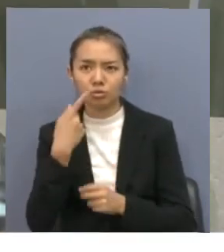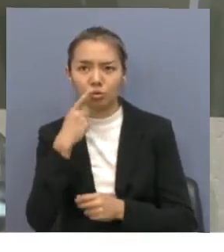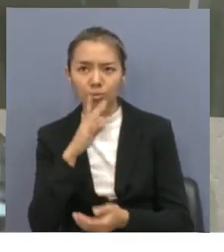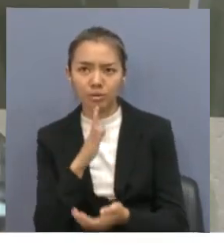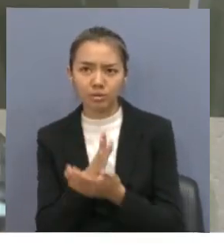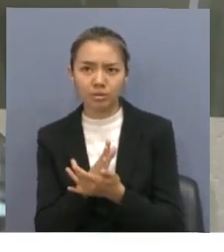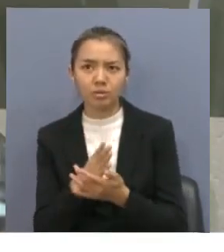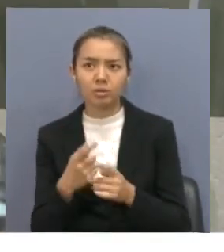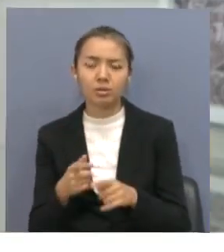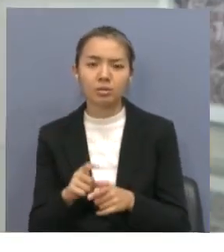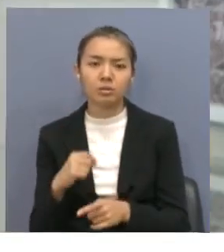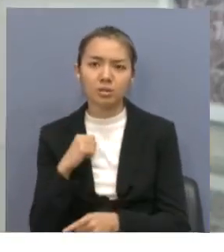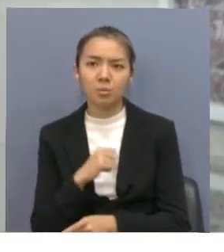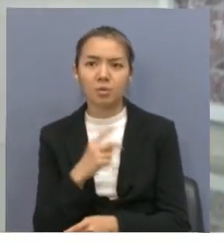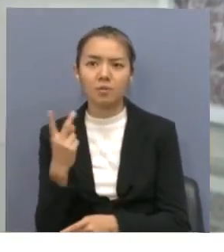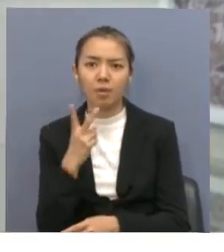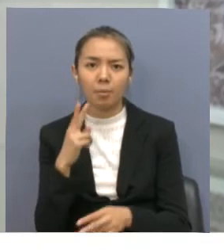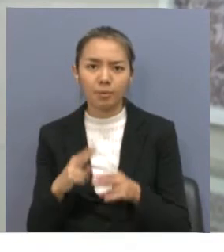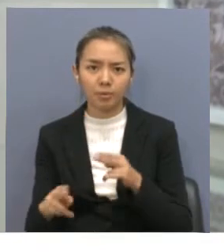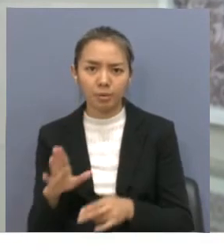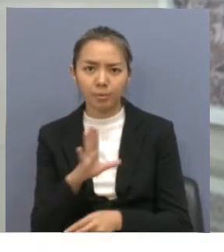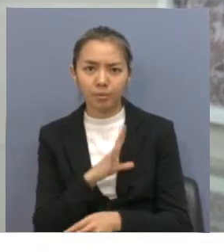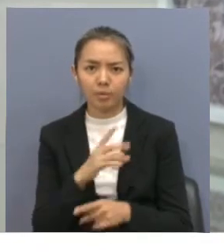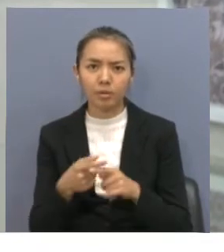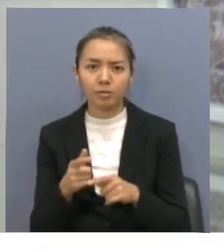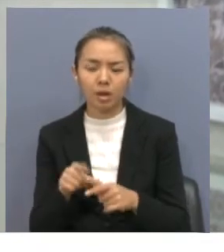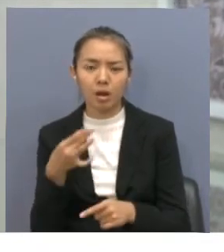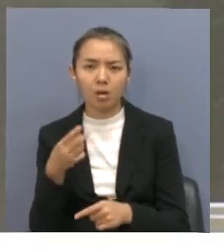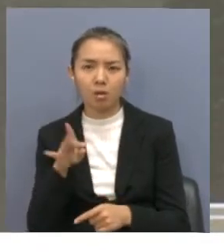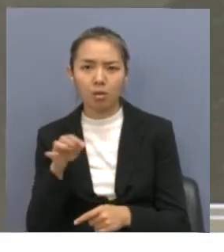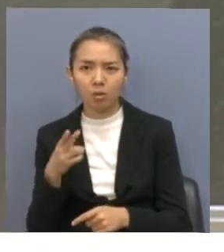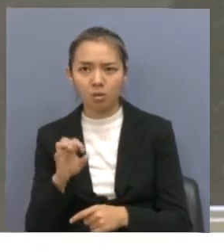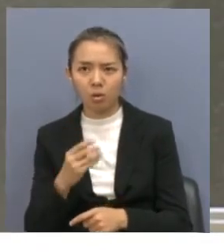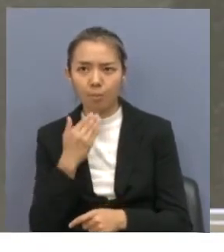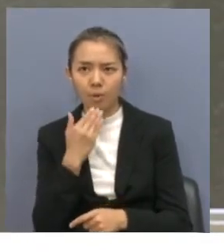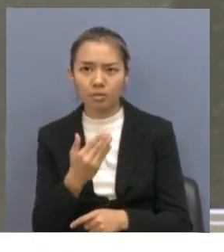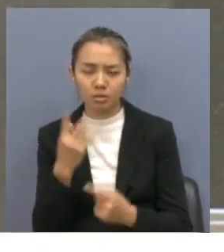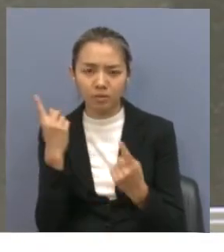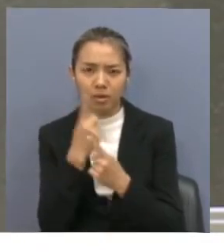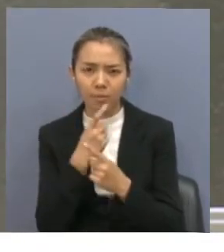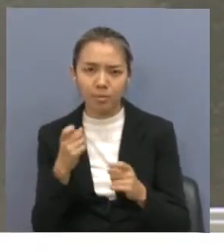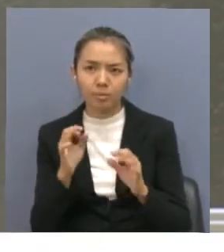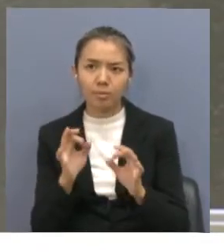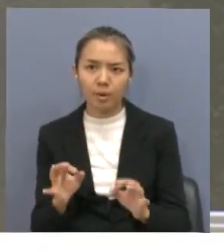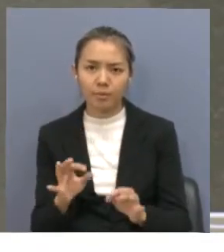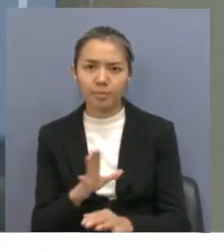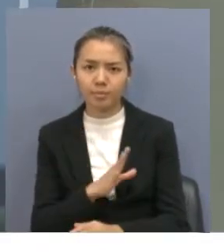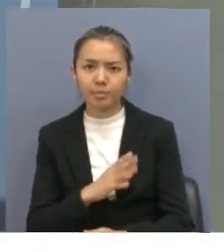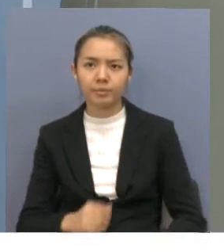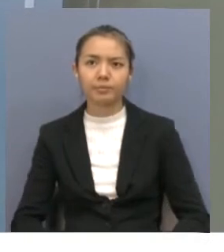болған. Солардың екеуі жойылу үстінде тұр. Жергілікті археологтар ол жайында соңғы барлау жұмысында анықтағанын айтуда.